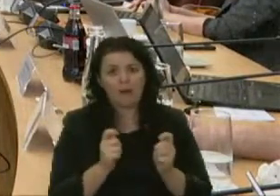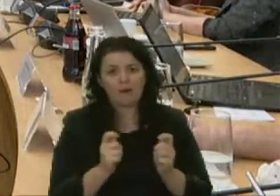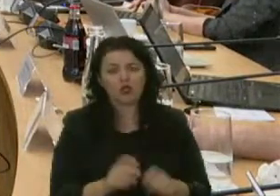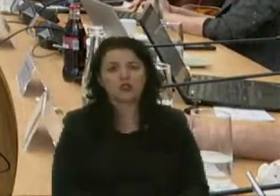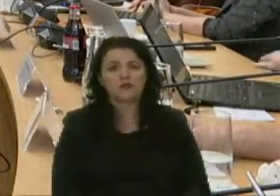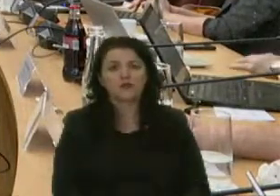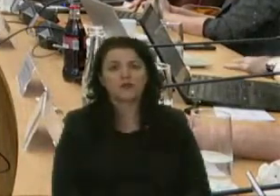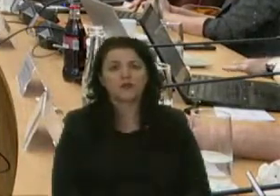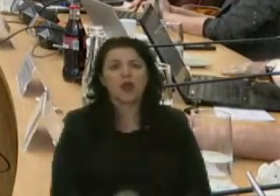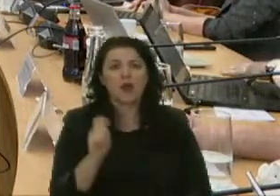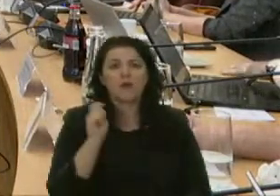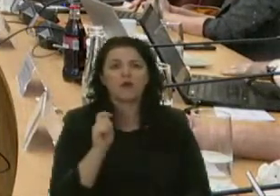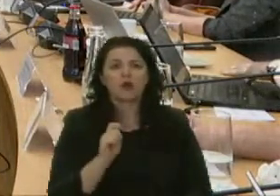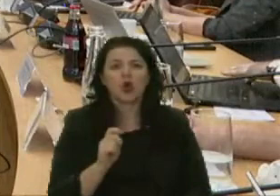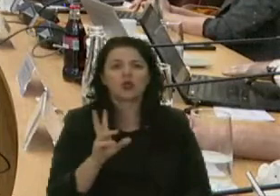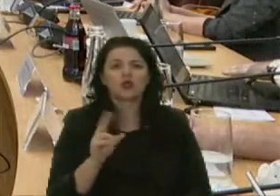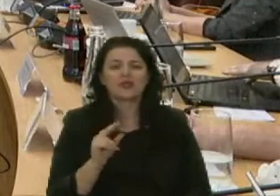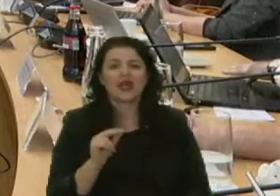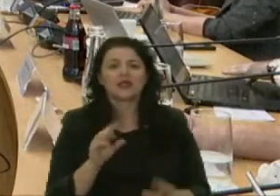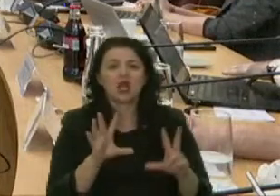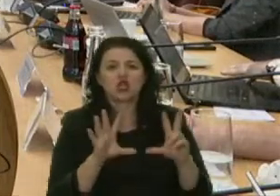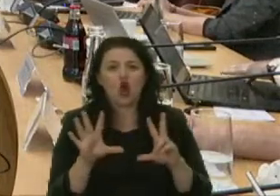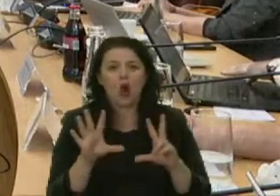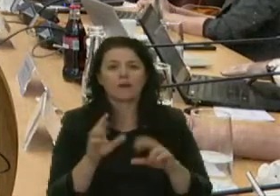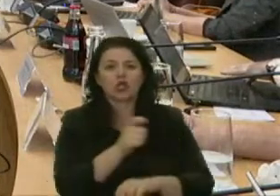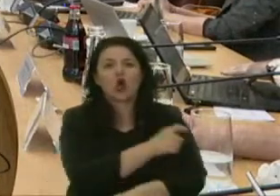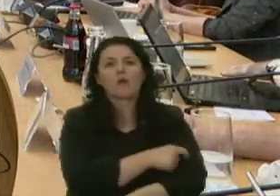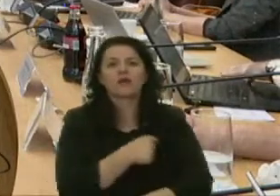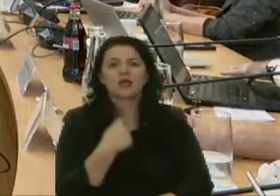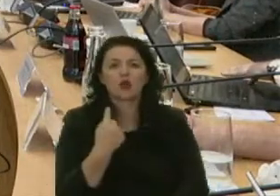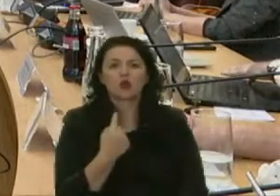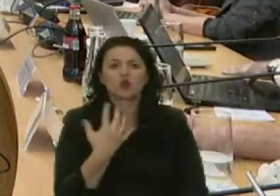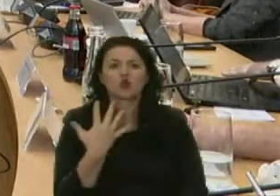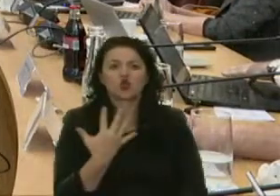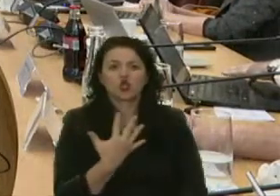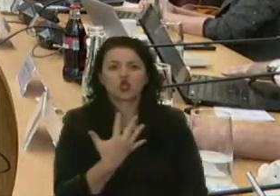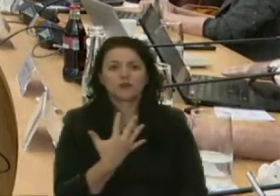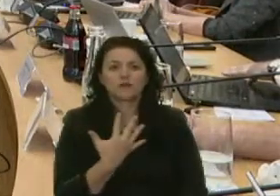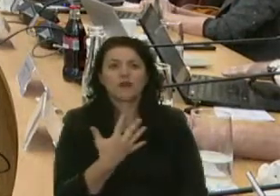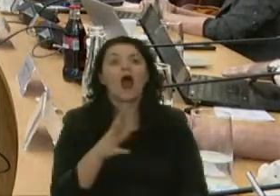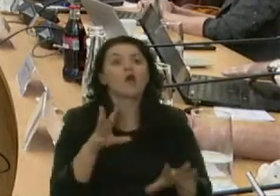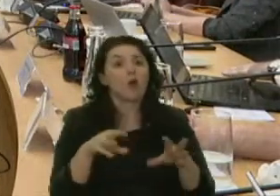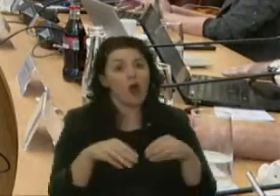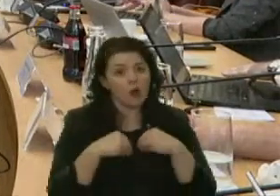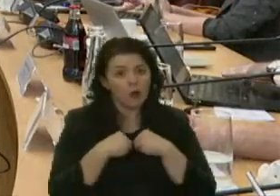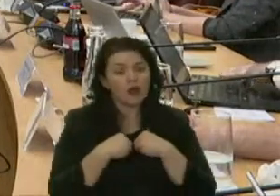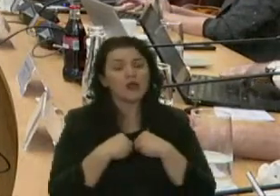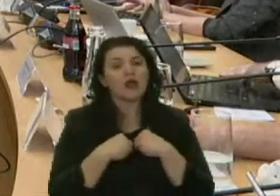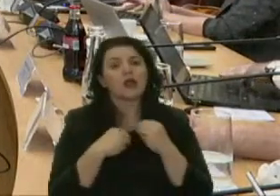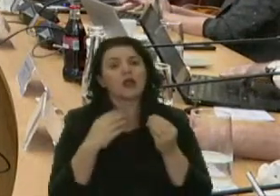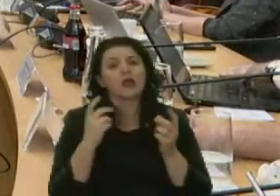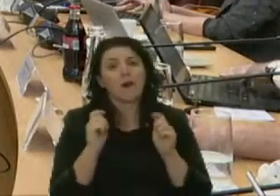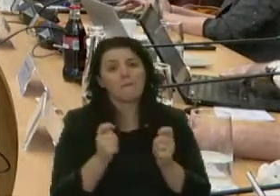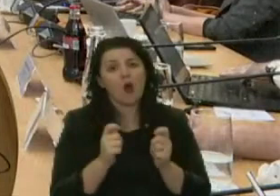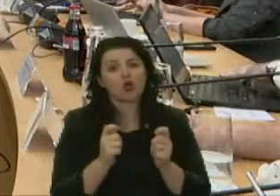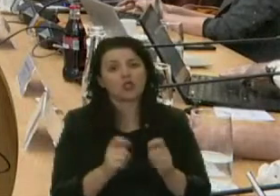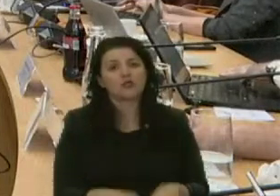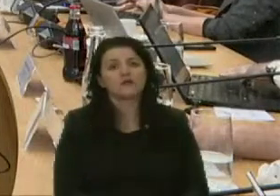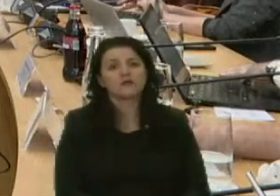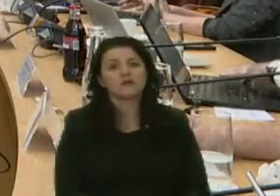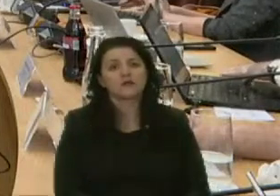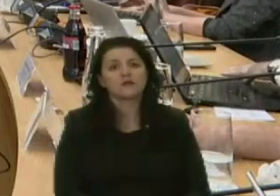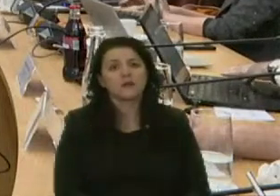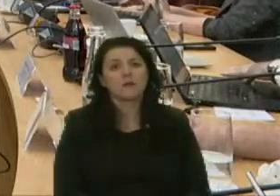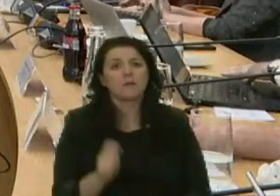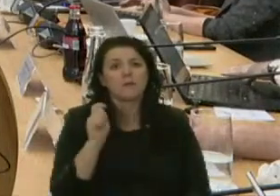38 Comisia 1 Comisia de buget avi Saab Comisia 5 Comisia c a luat act de raport am luat act de raport proiectul